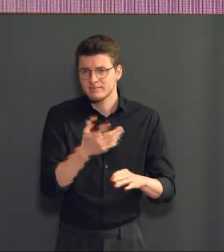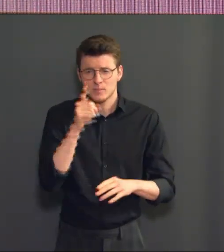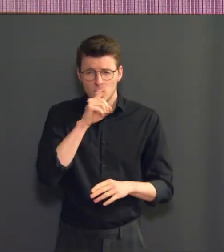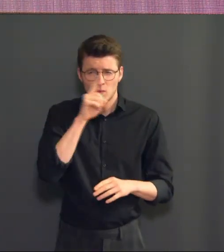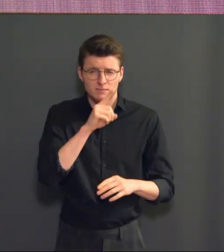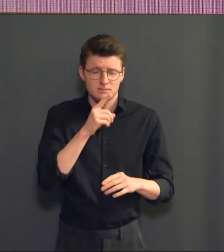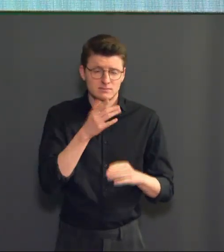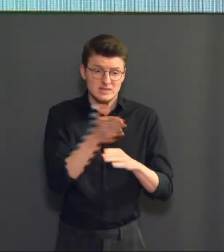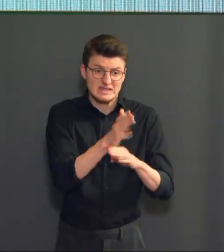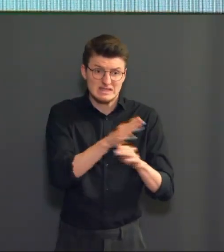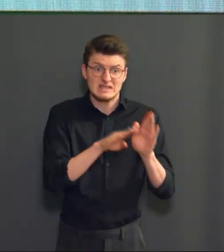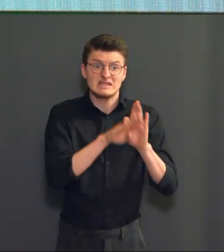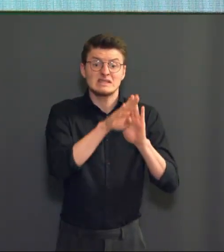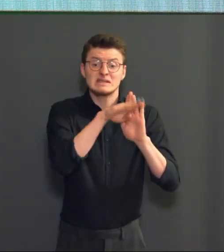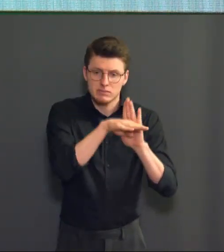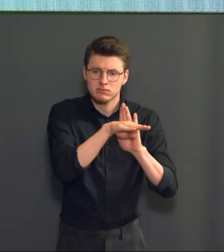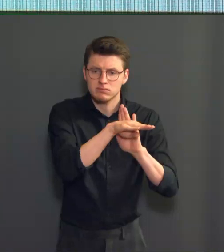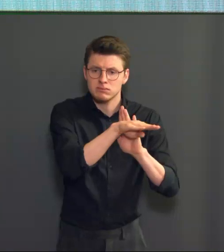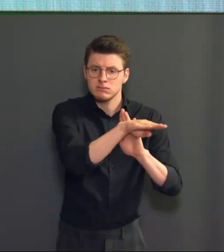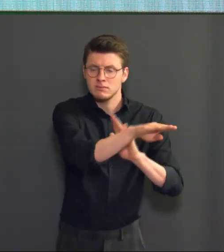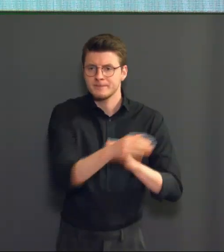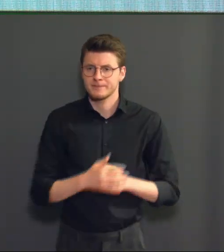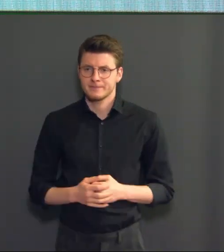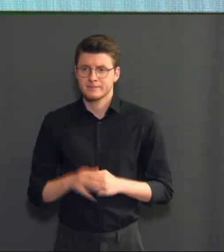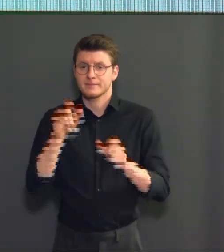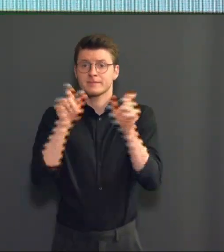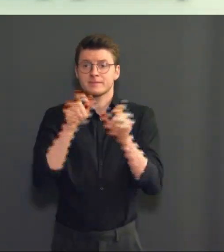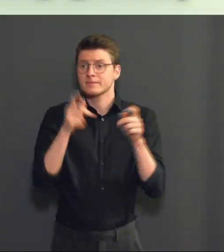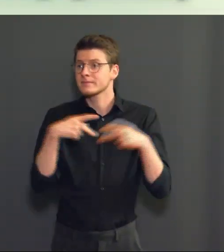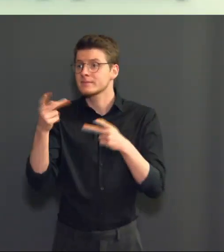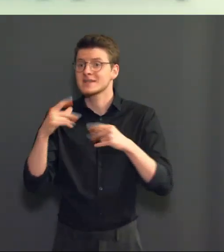de toekomst, in navolging van de stabilisatie van de ziekenhuiscijfers.